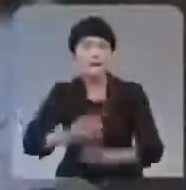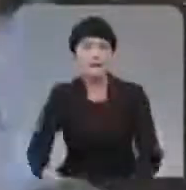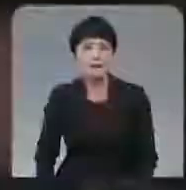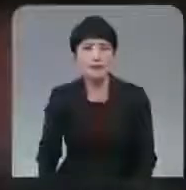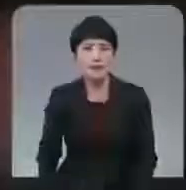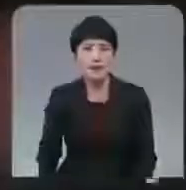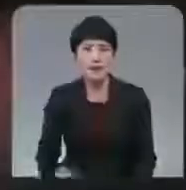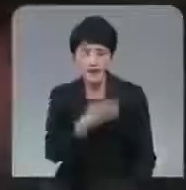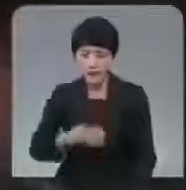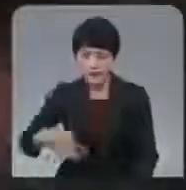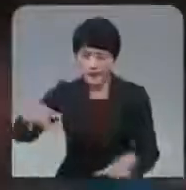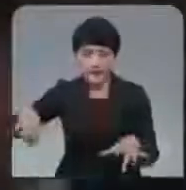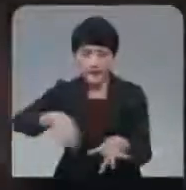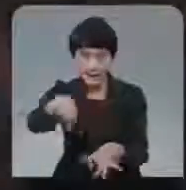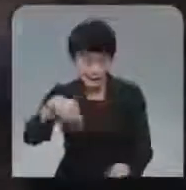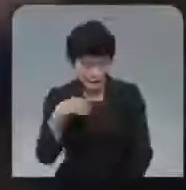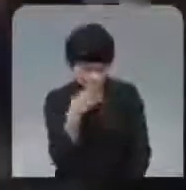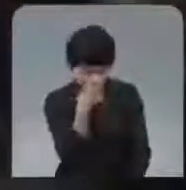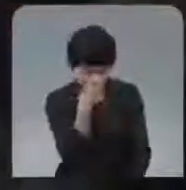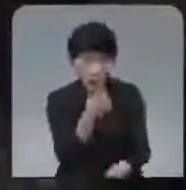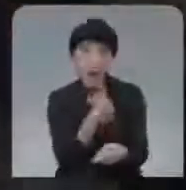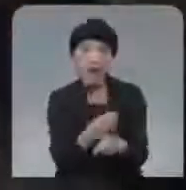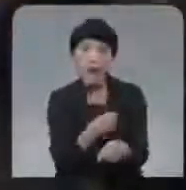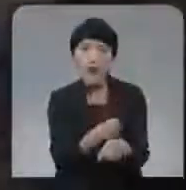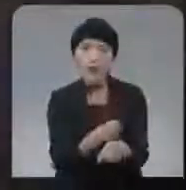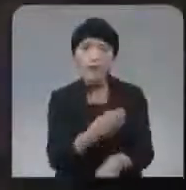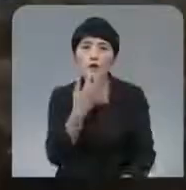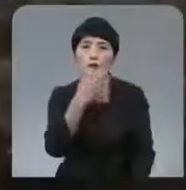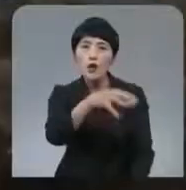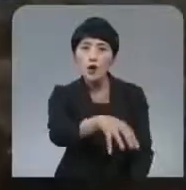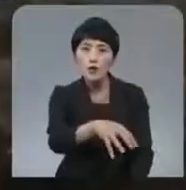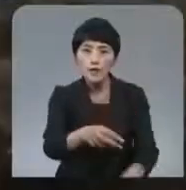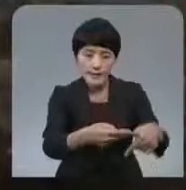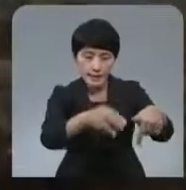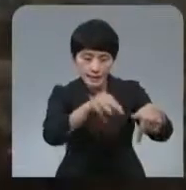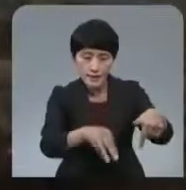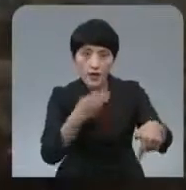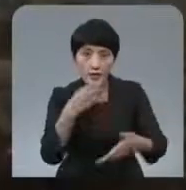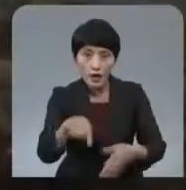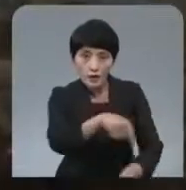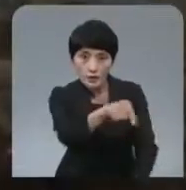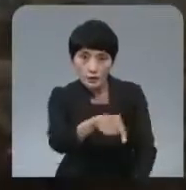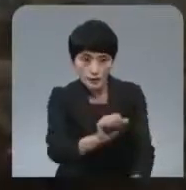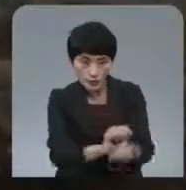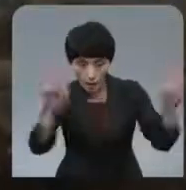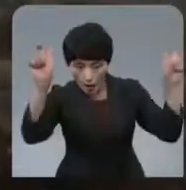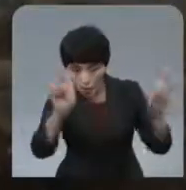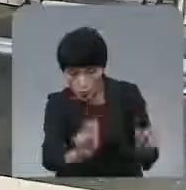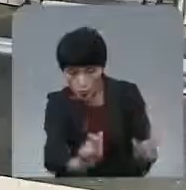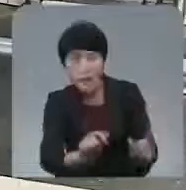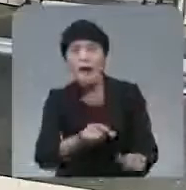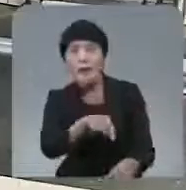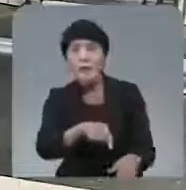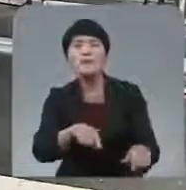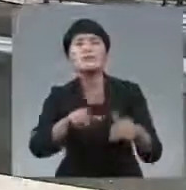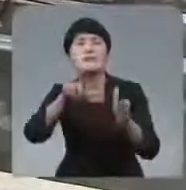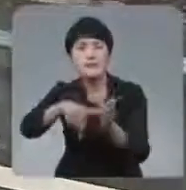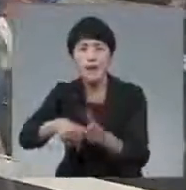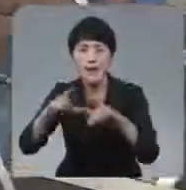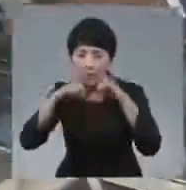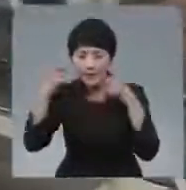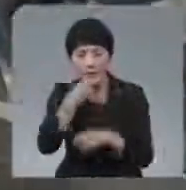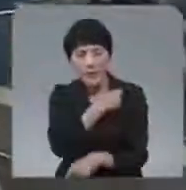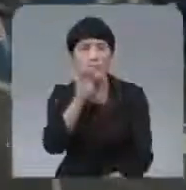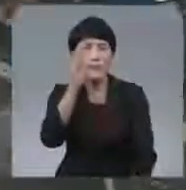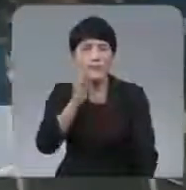seperti di taman dan area pinggir sungai setelah 22.00 malam di wilayah Ibukota Korea Selatan melaporkan hingga